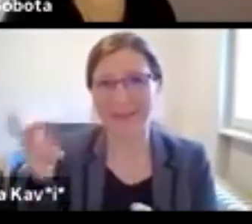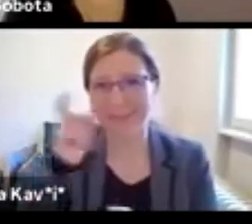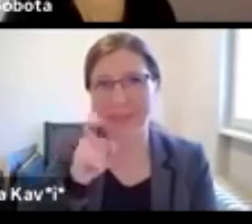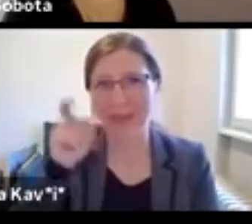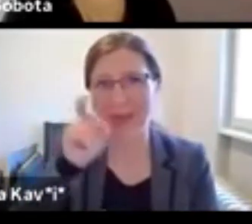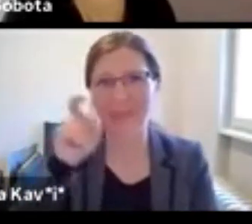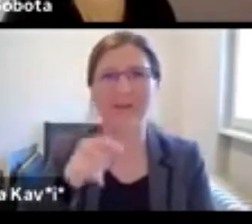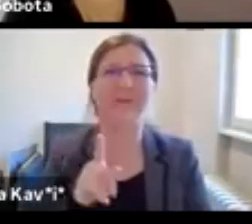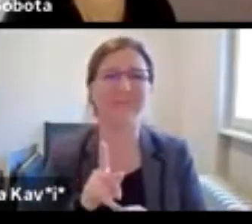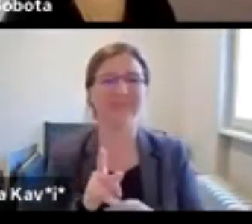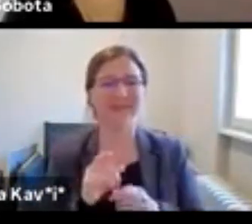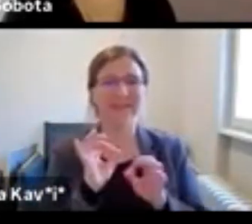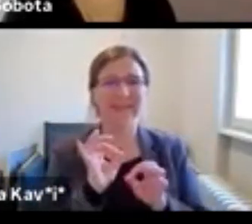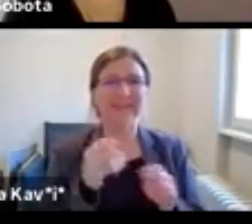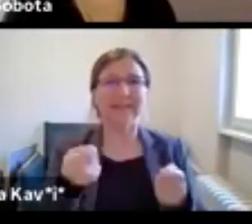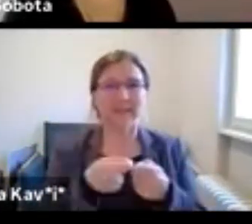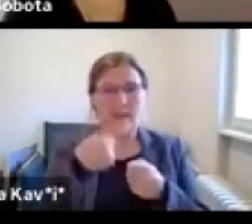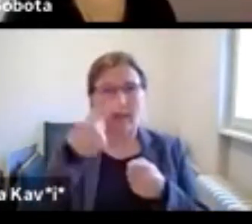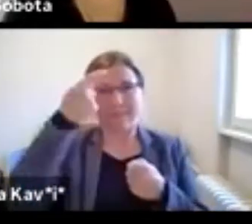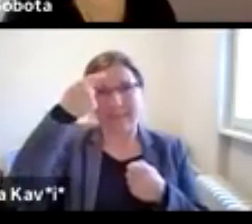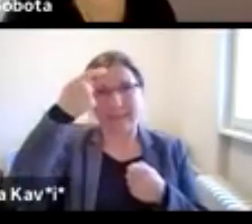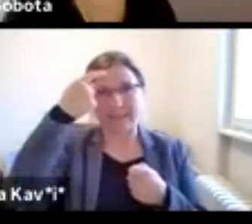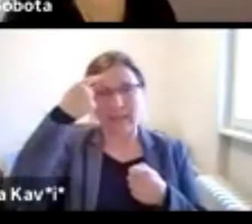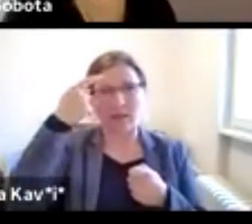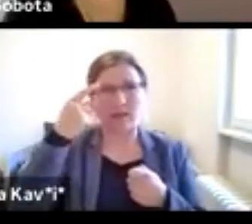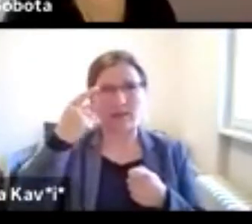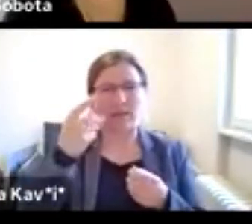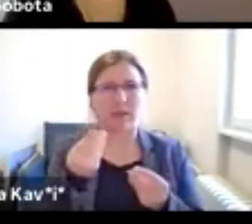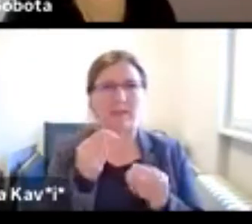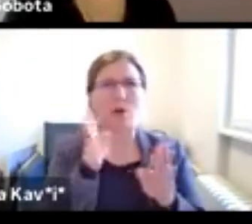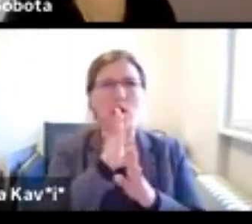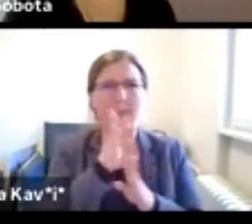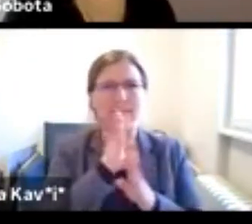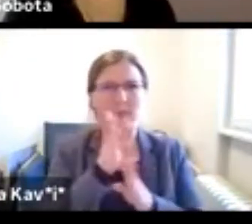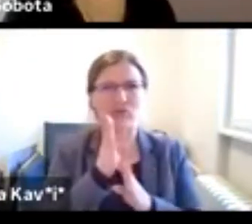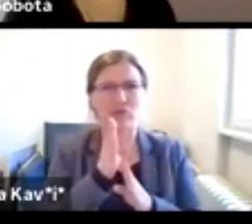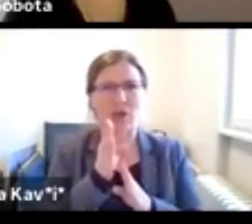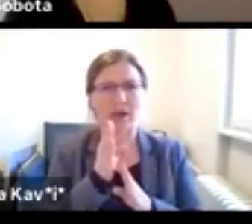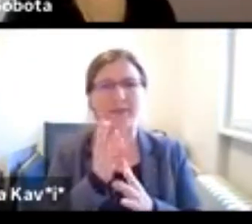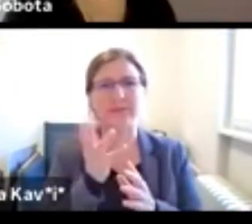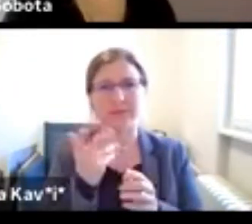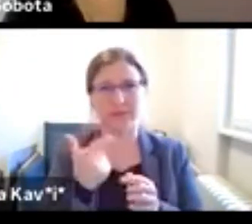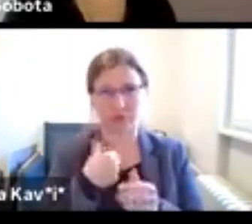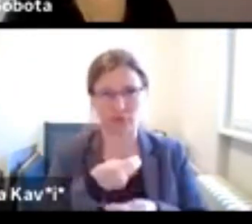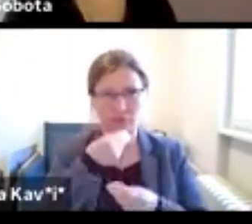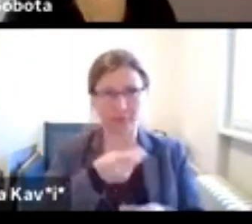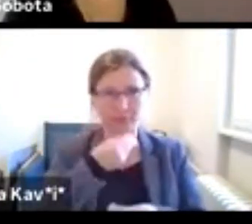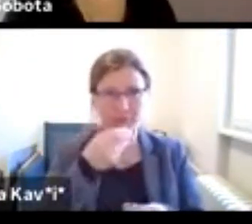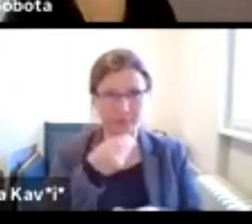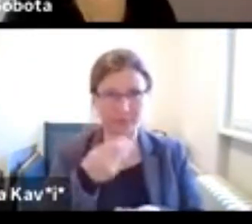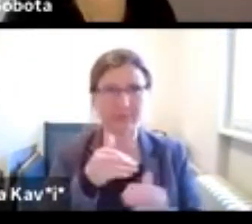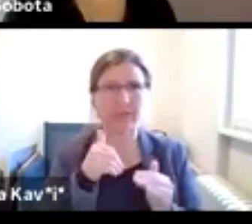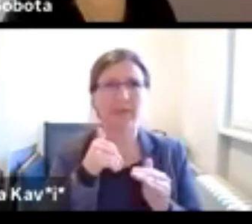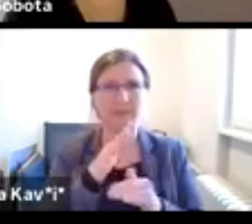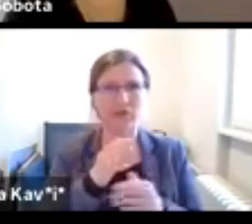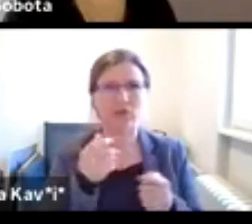Što se tiče mentalnih poremećaja, zapravo ovo što ću ja pričati više je naglasak na osobe